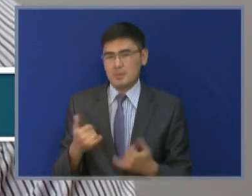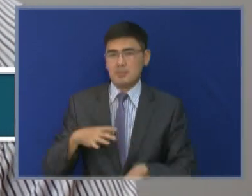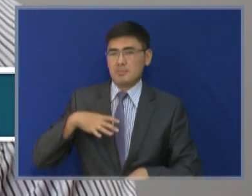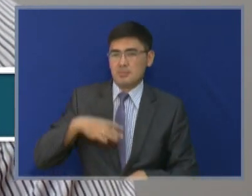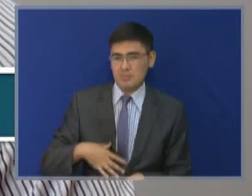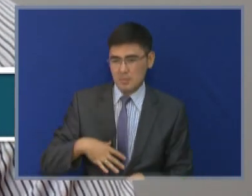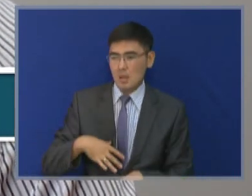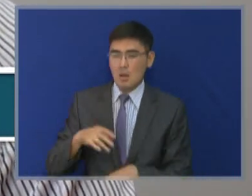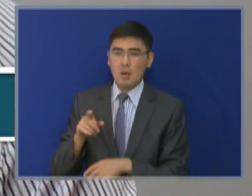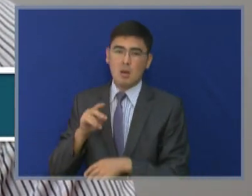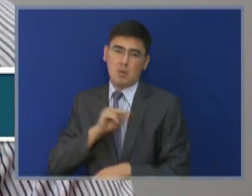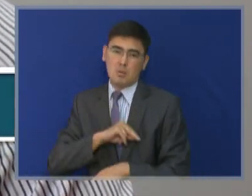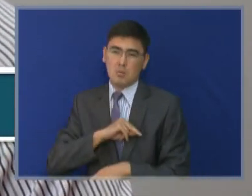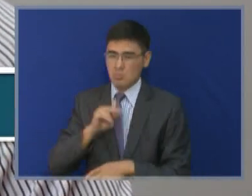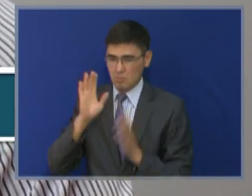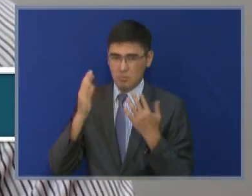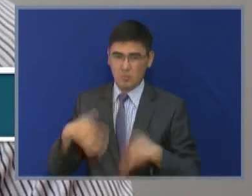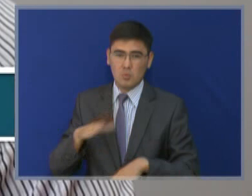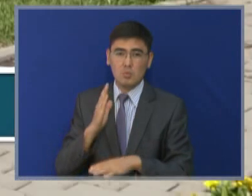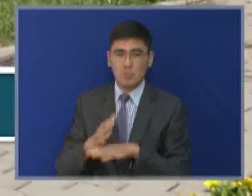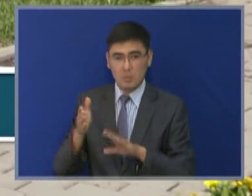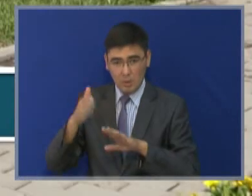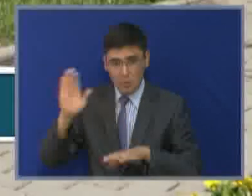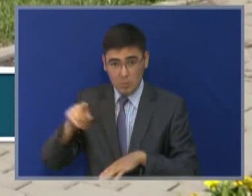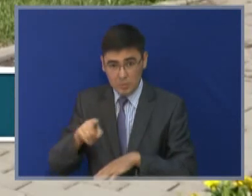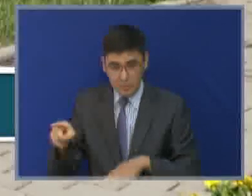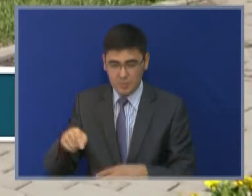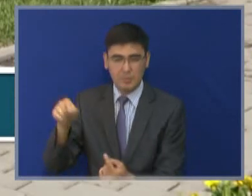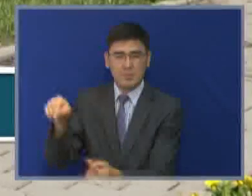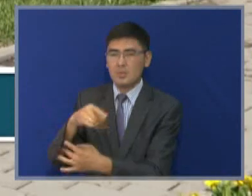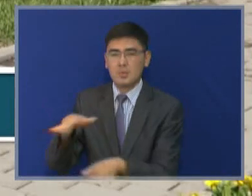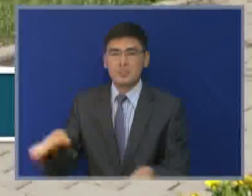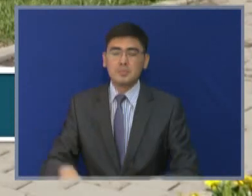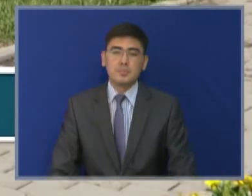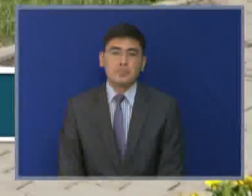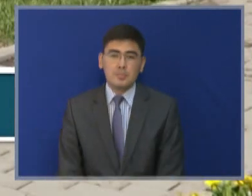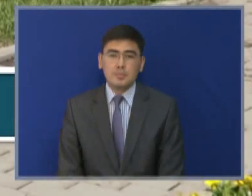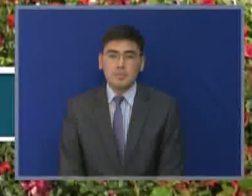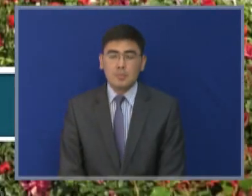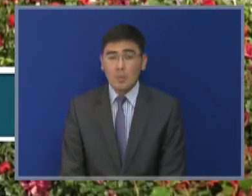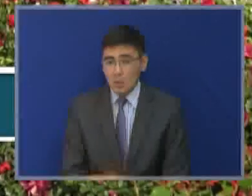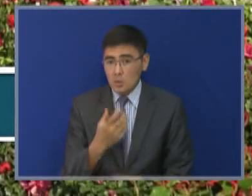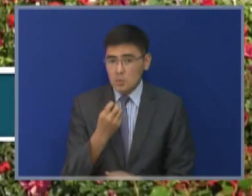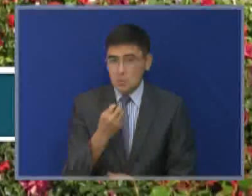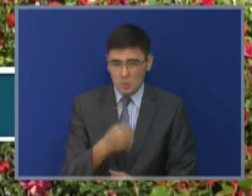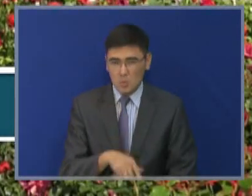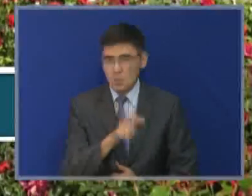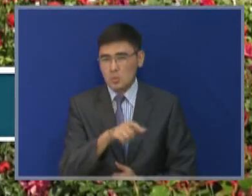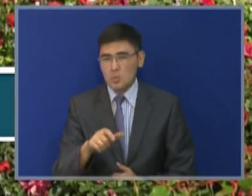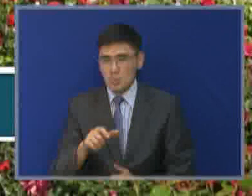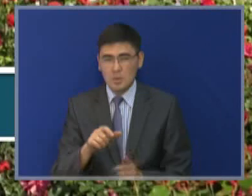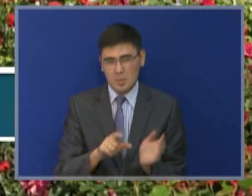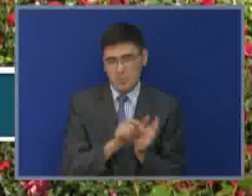байланысты жұмысынан босатылған адамдарға тағайындалмайды. Сондай ақ ағымдағы жылдың бірінші жарты жылдығында зейнетақы